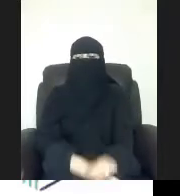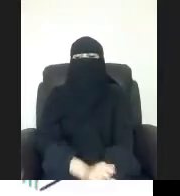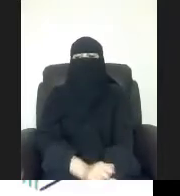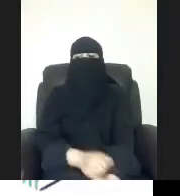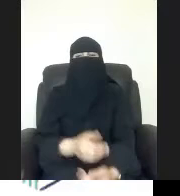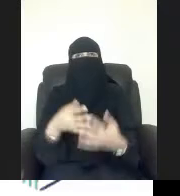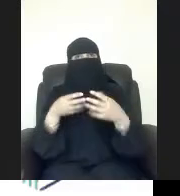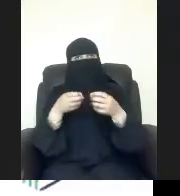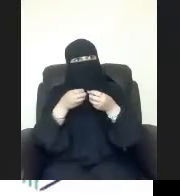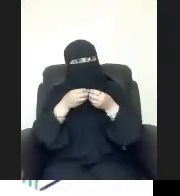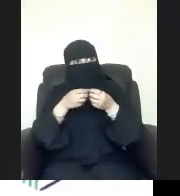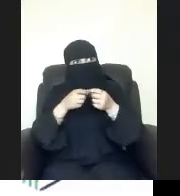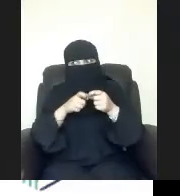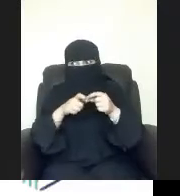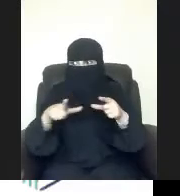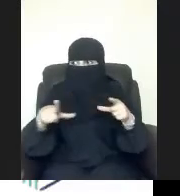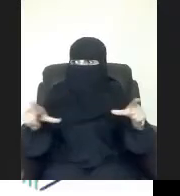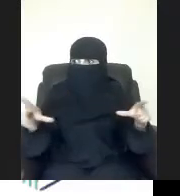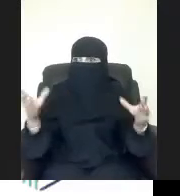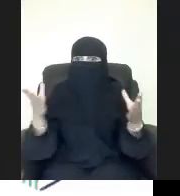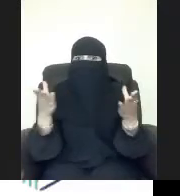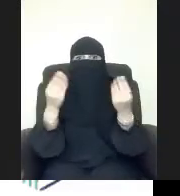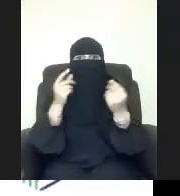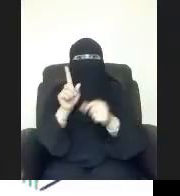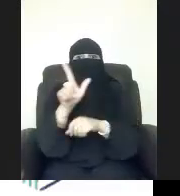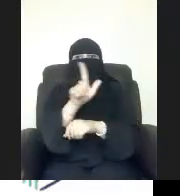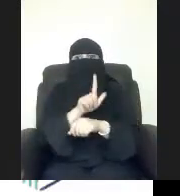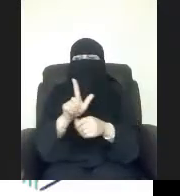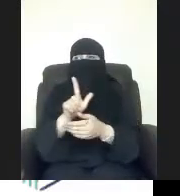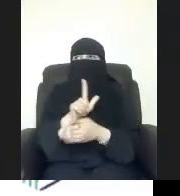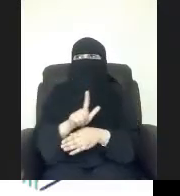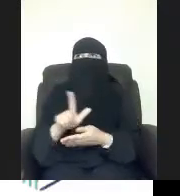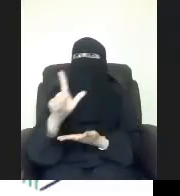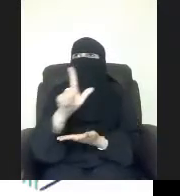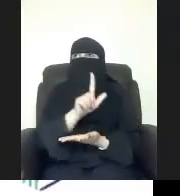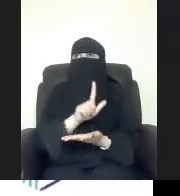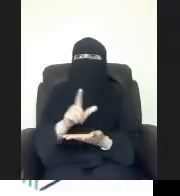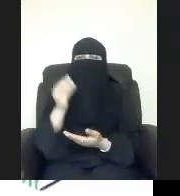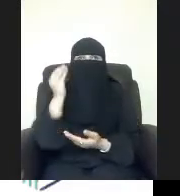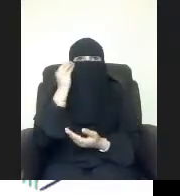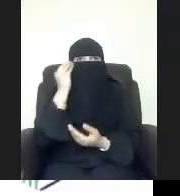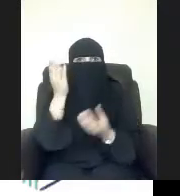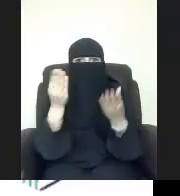على البيئة التعليمية ليكون الطالب هو المحور العملية التعليمية،